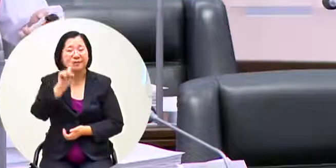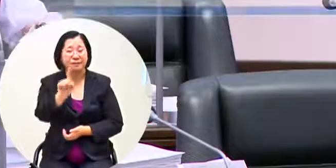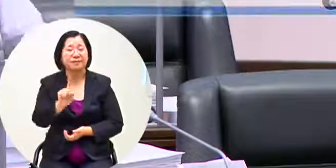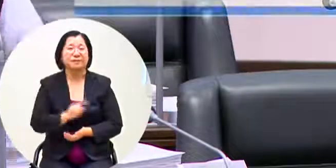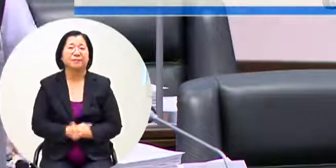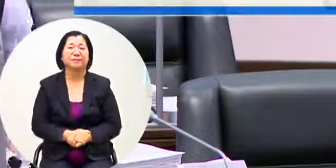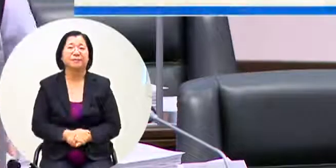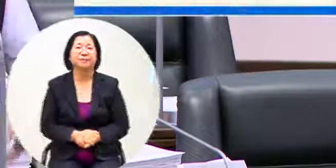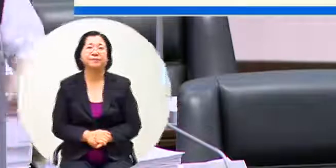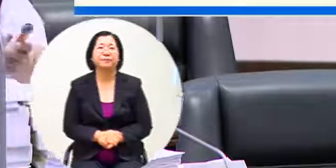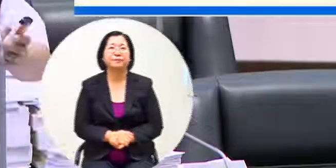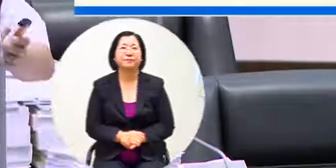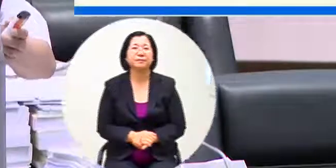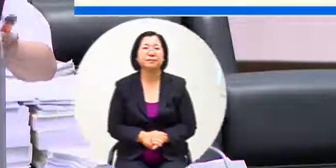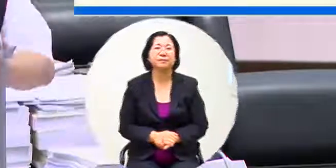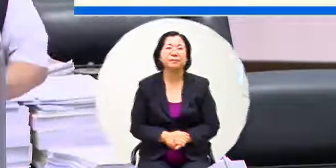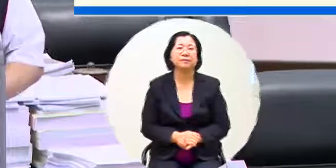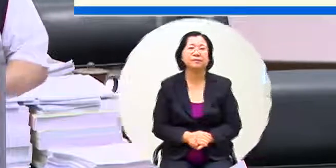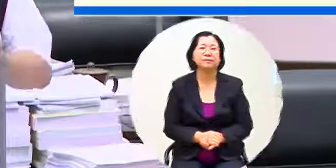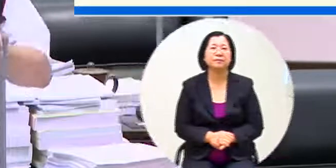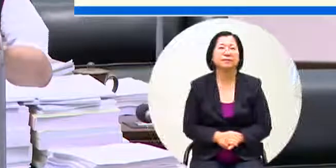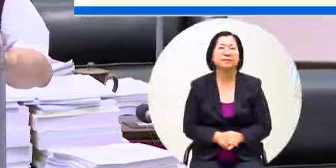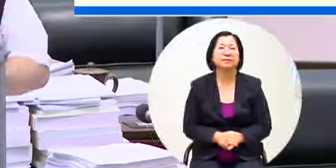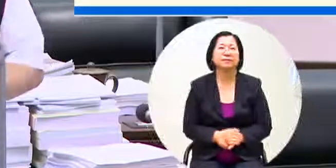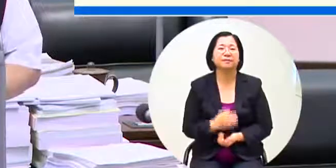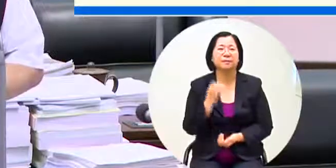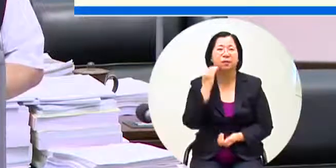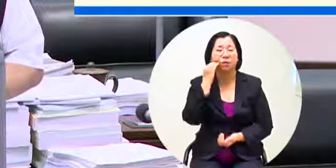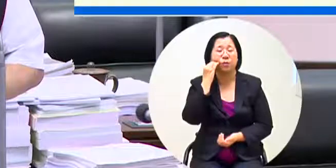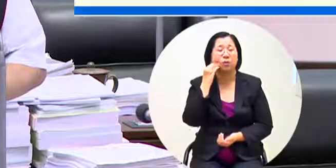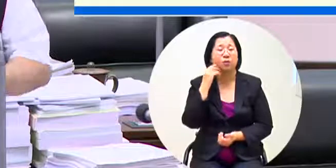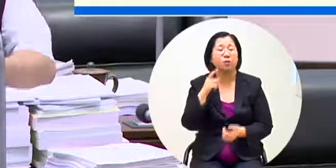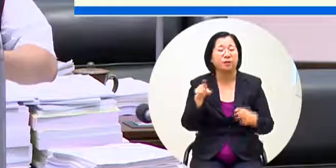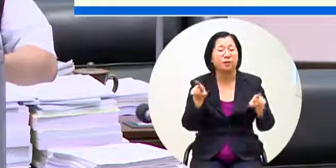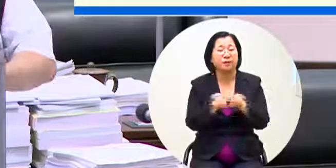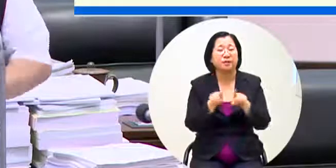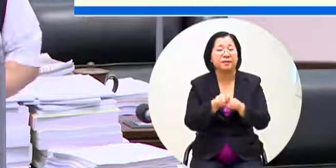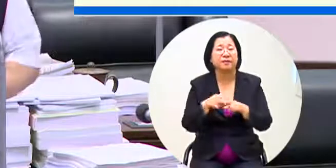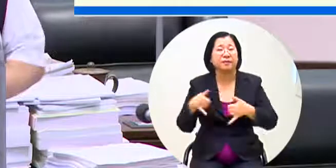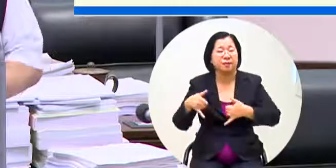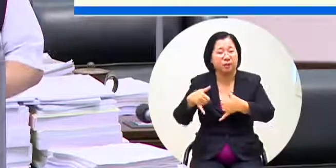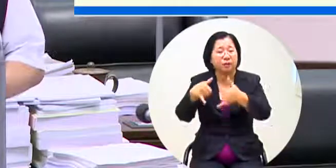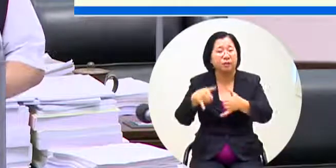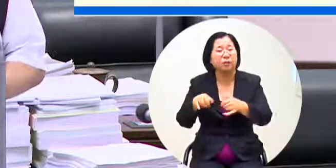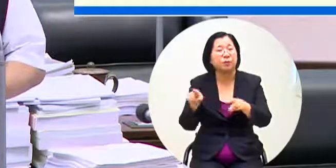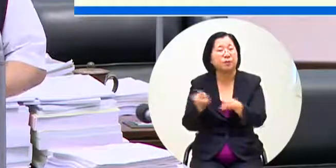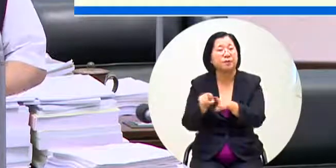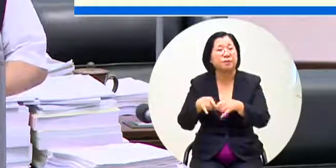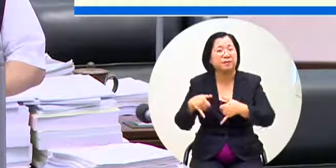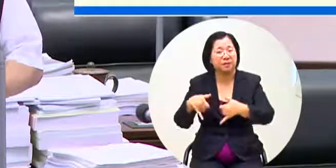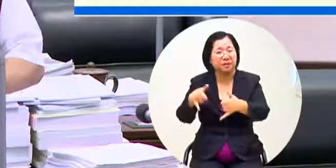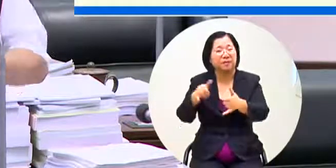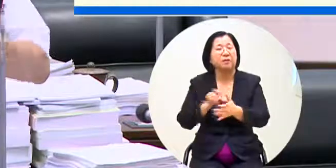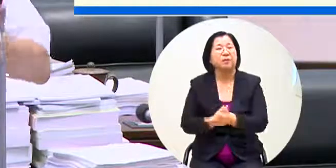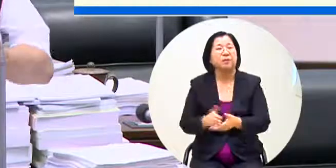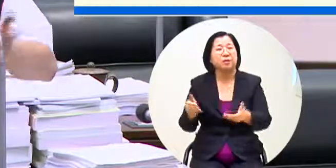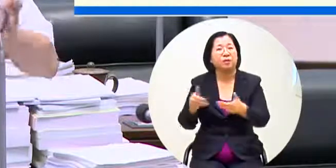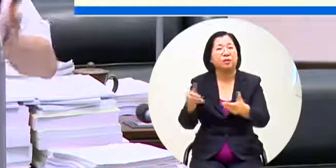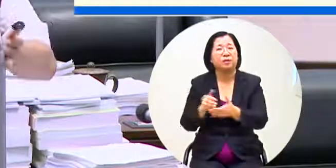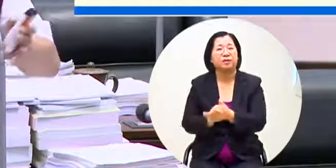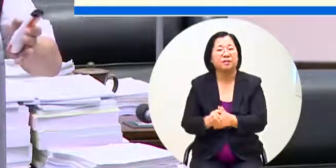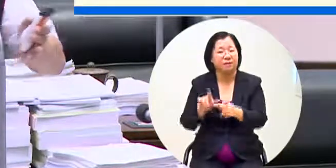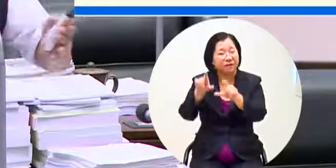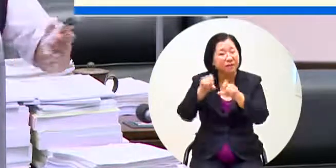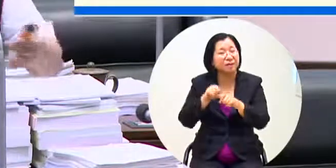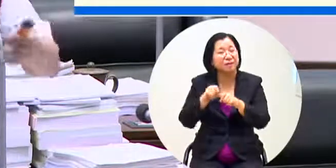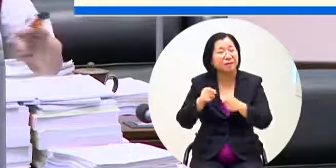做园区啦，咱伫一般平面道路要开辟道路啦。哦，咱当然嘛是依照都是计划，这都一定的。但是